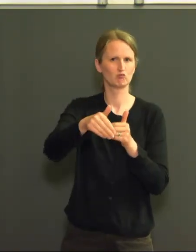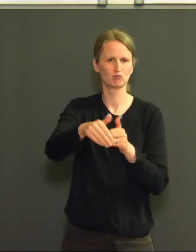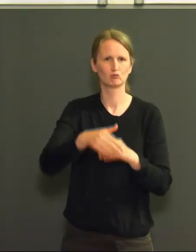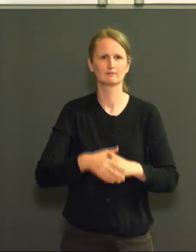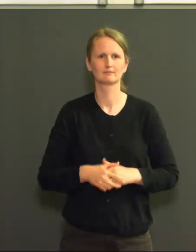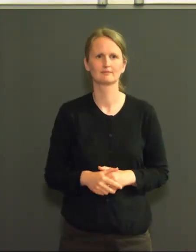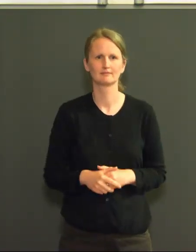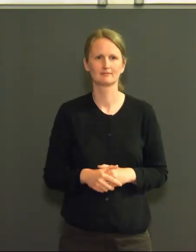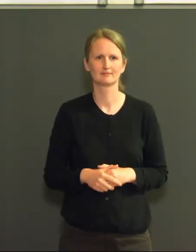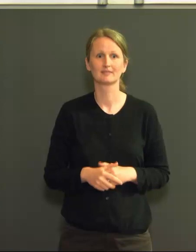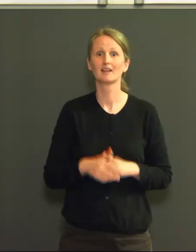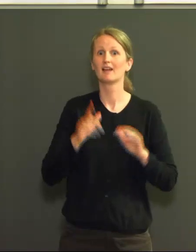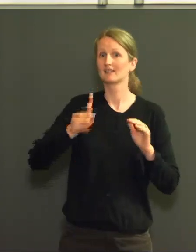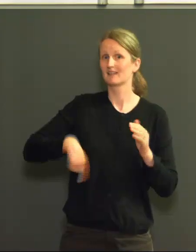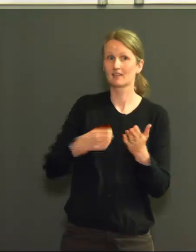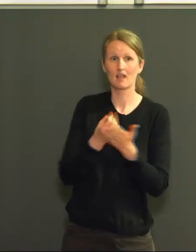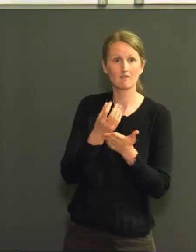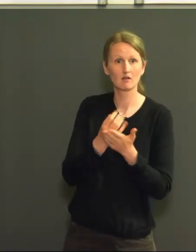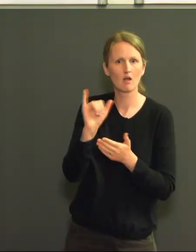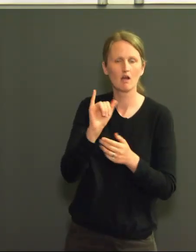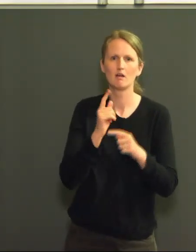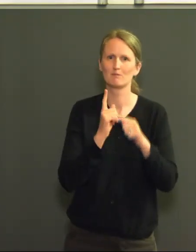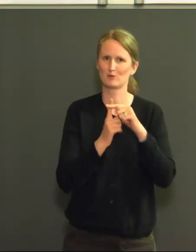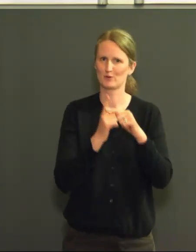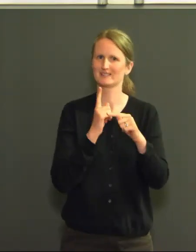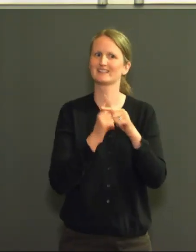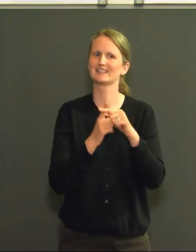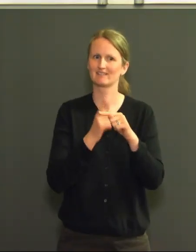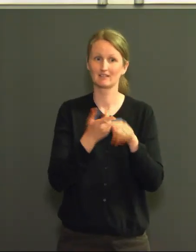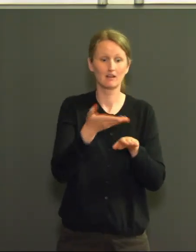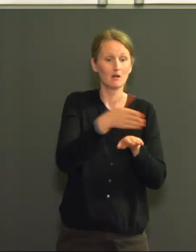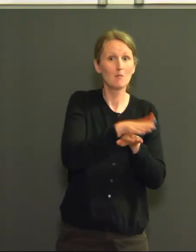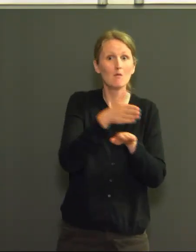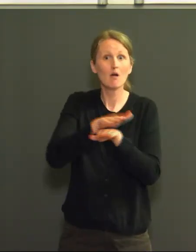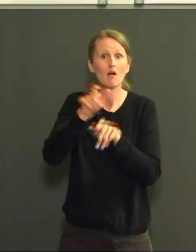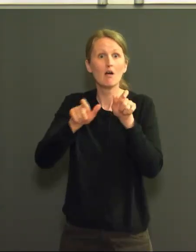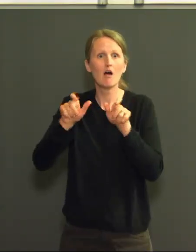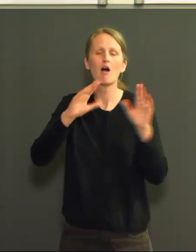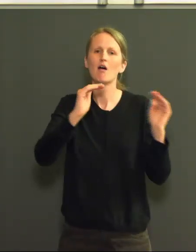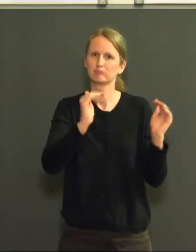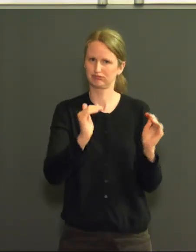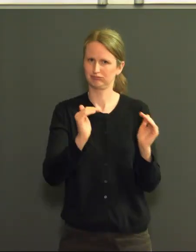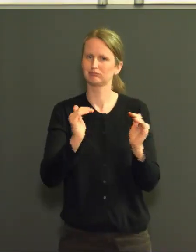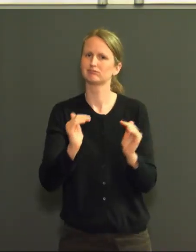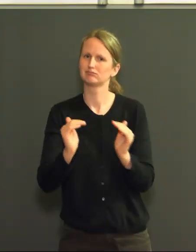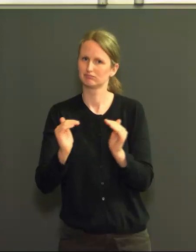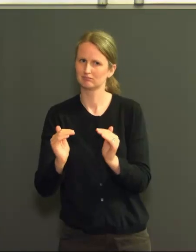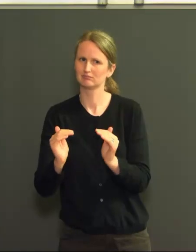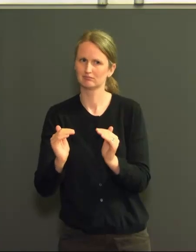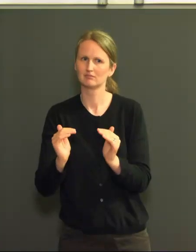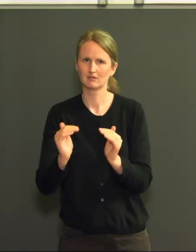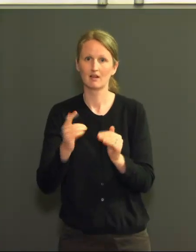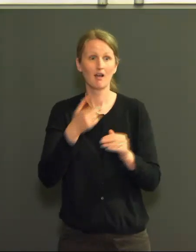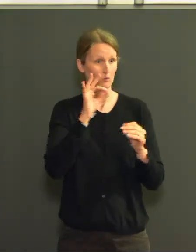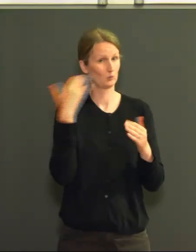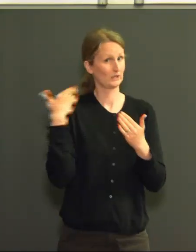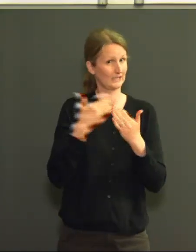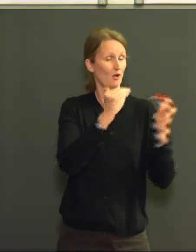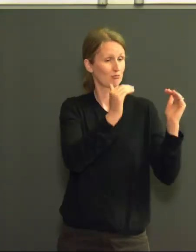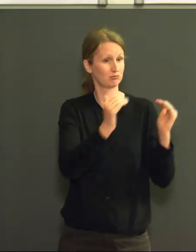c'est au niveau des décès. Les décès continuent à diminuer, ils diminuent même considérablement puisque nous avons en moyenne